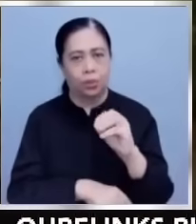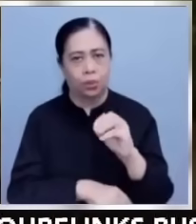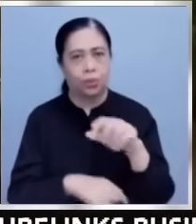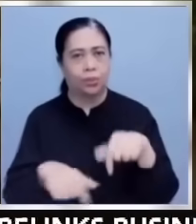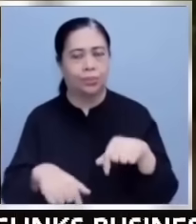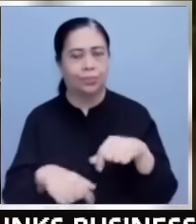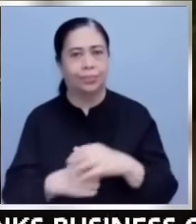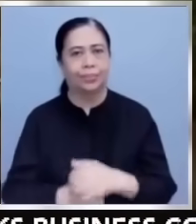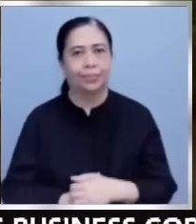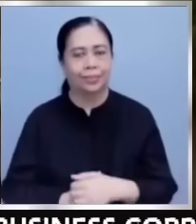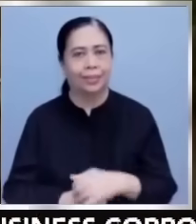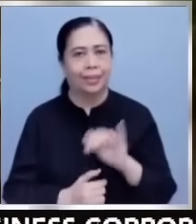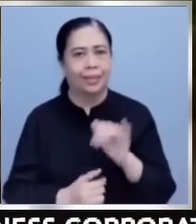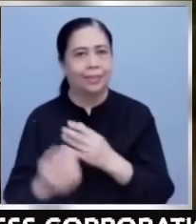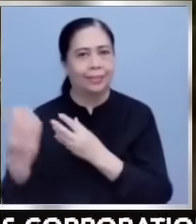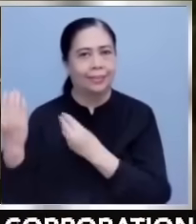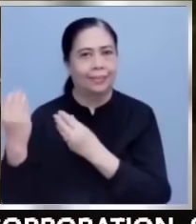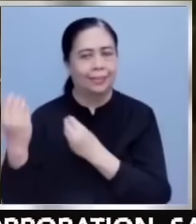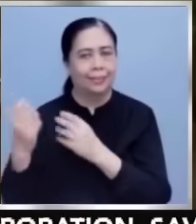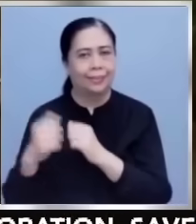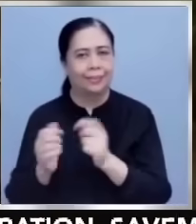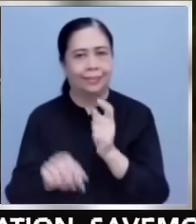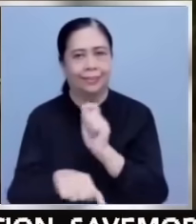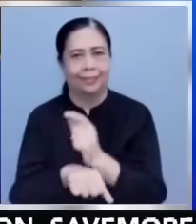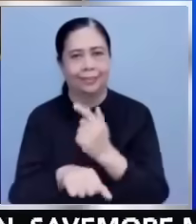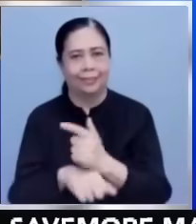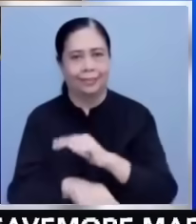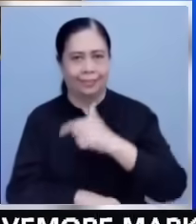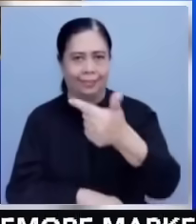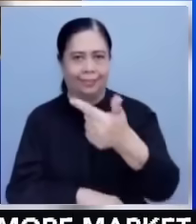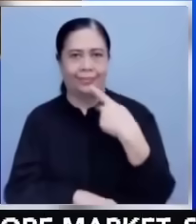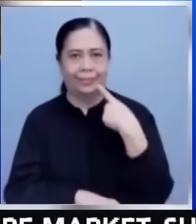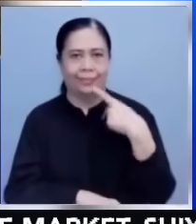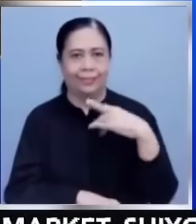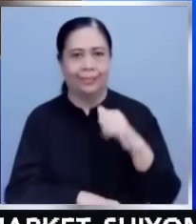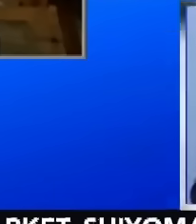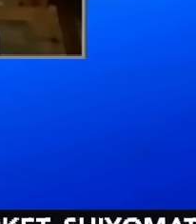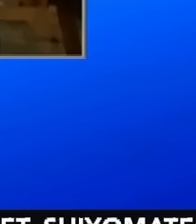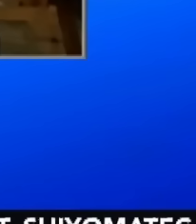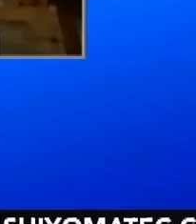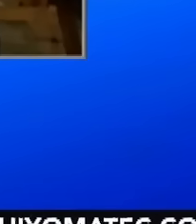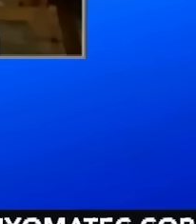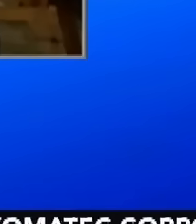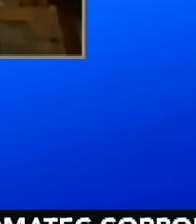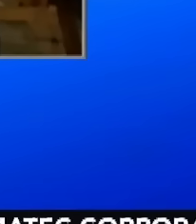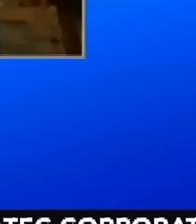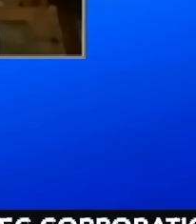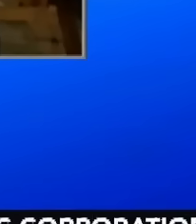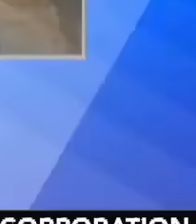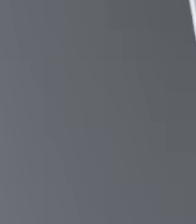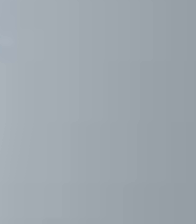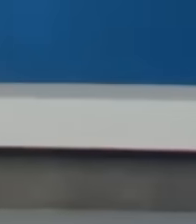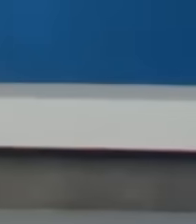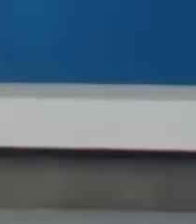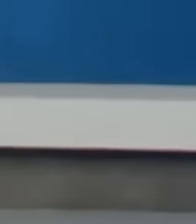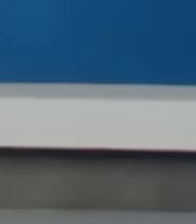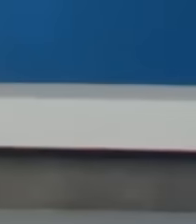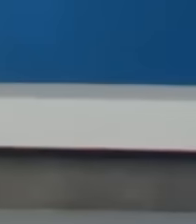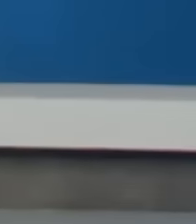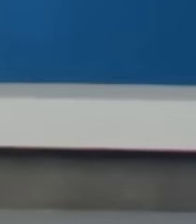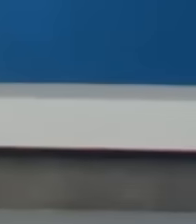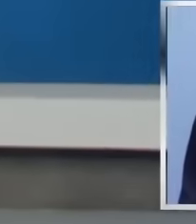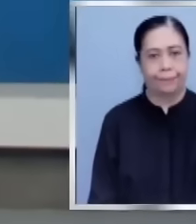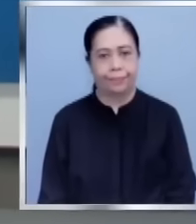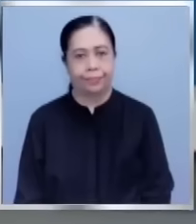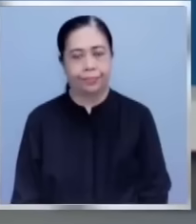At yan ang latest mula rito sa Taguig. Balik sa iyo, Pia. Maraming salamat, Jamie Santos.